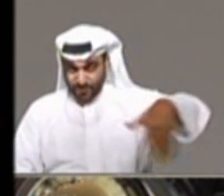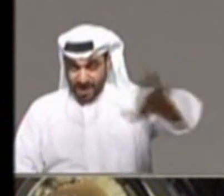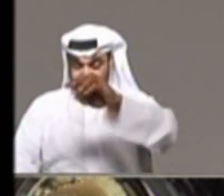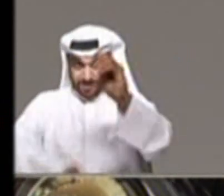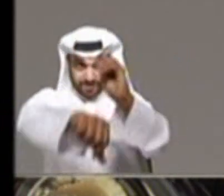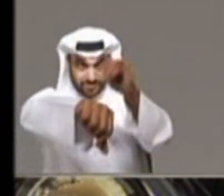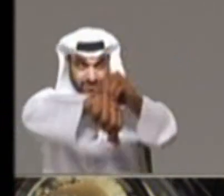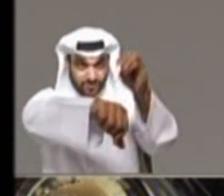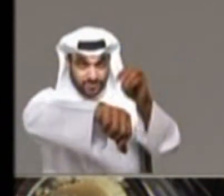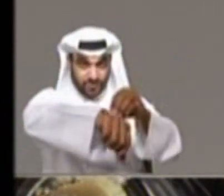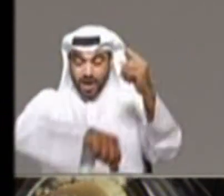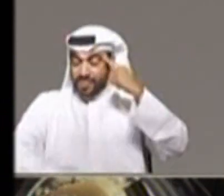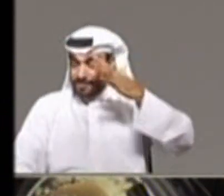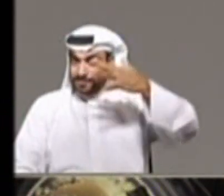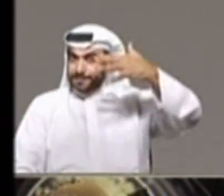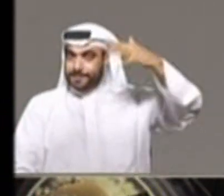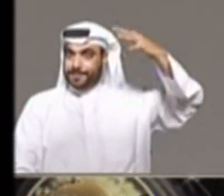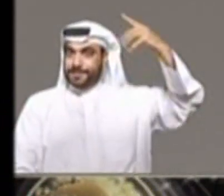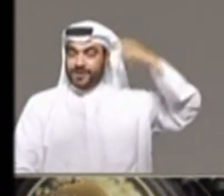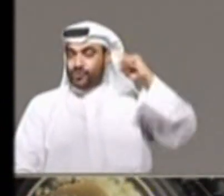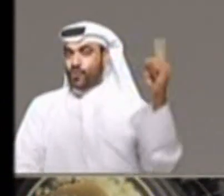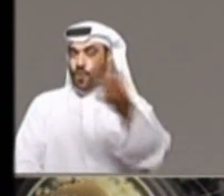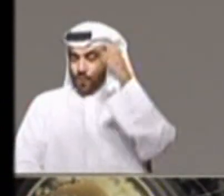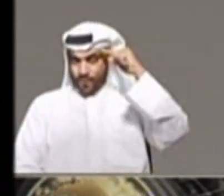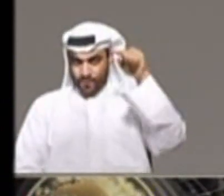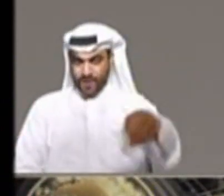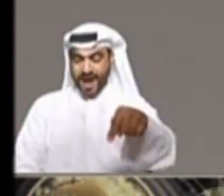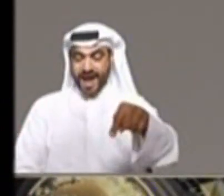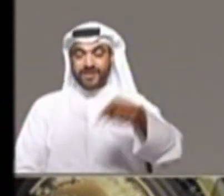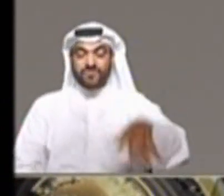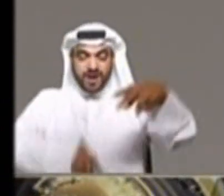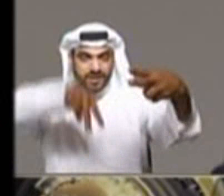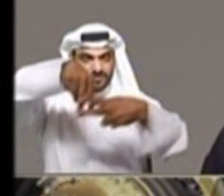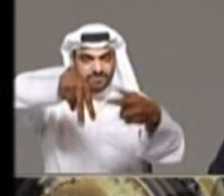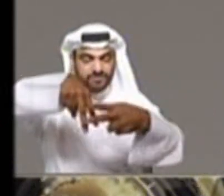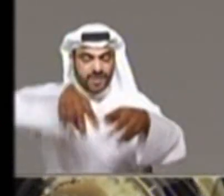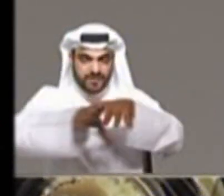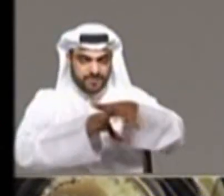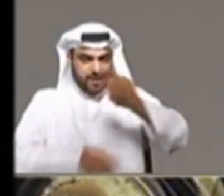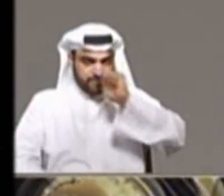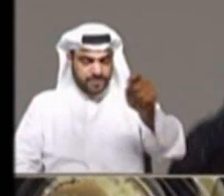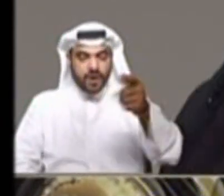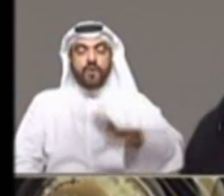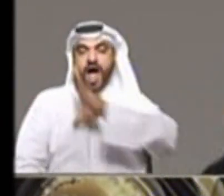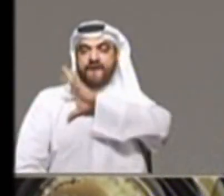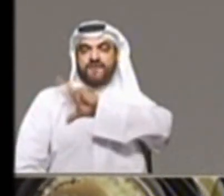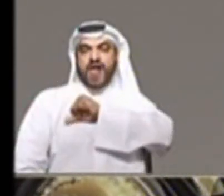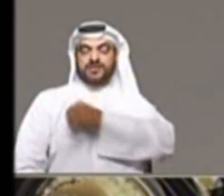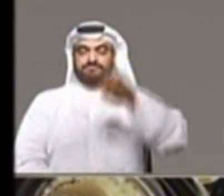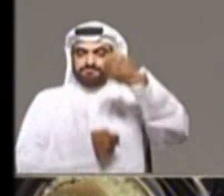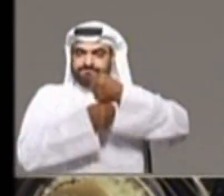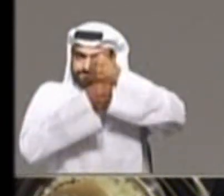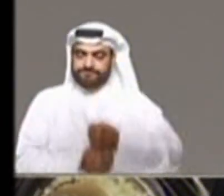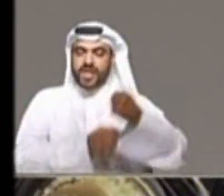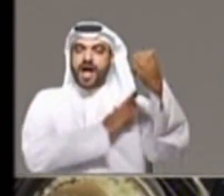استدعاء الأسطورة. سيظل سيزيف يتمثل بهذا الكيان الغاصب، وسيظل الفلسطيني صخرته